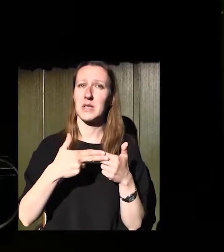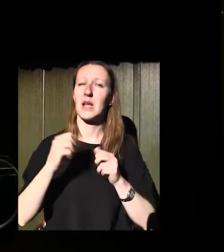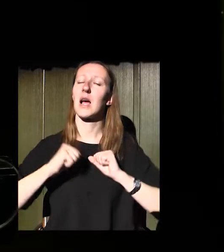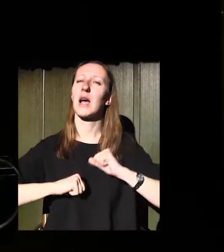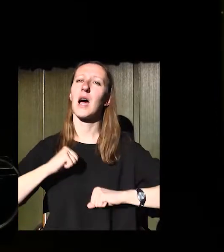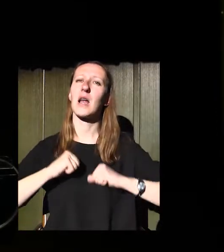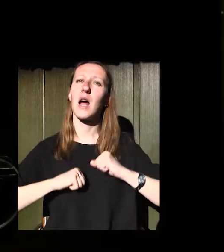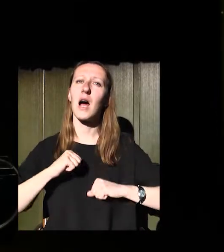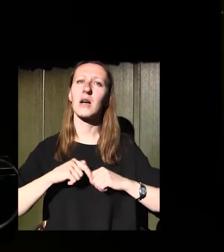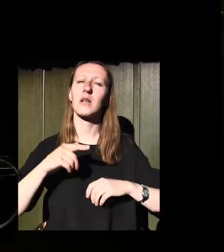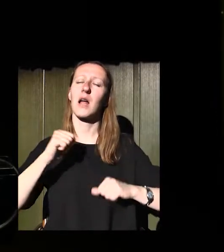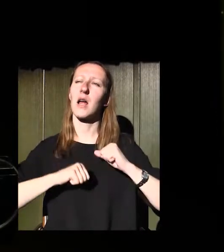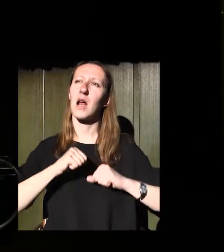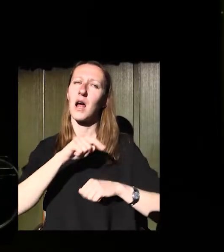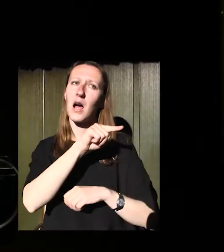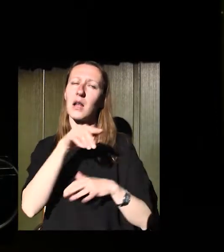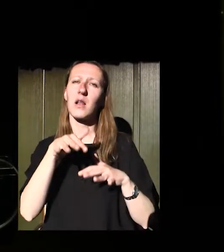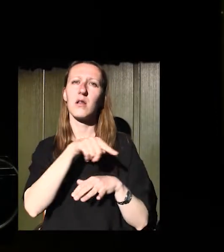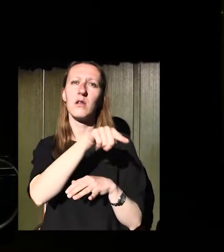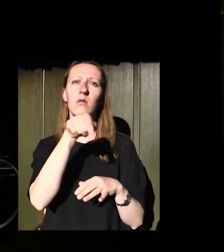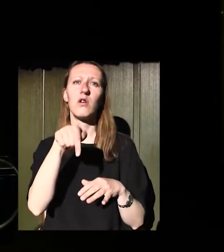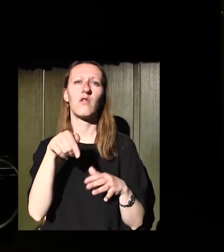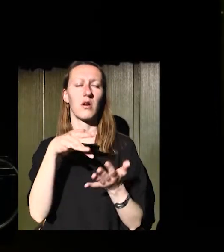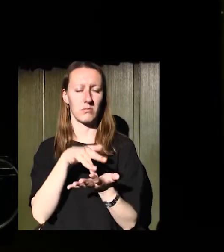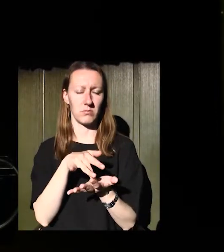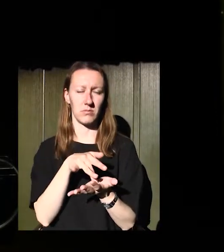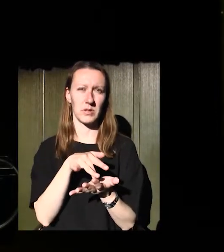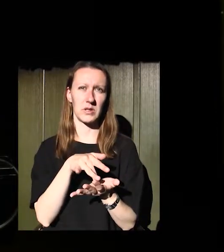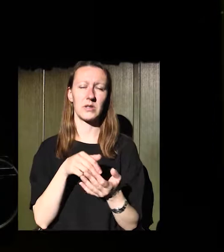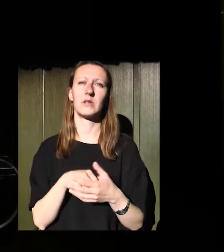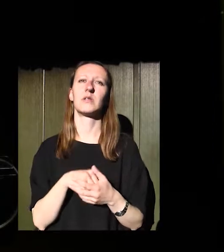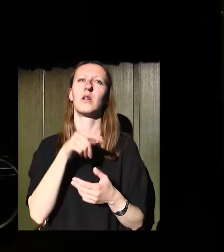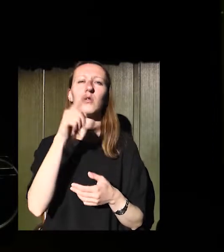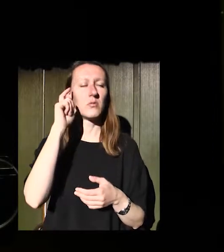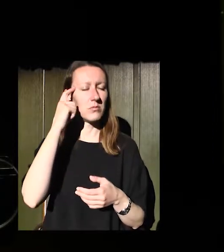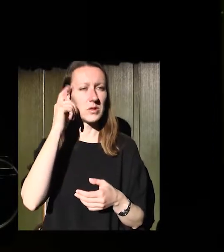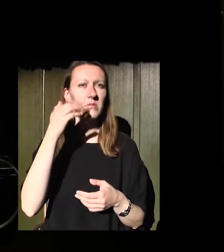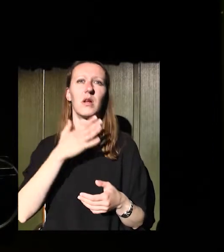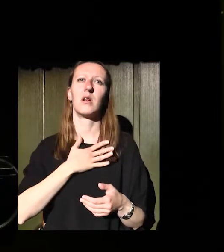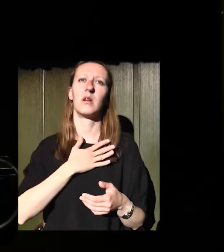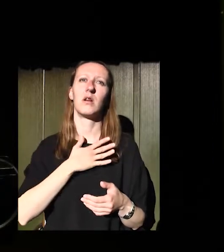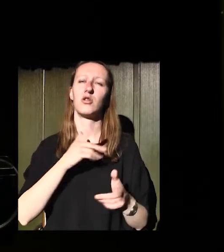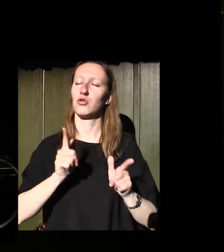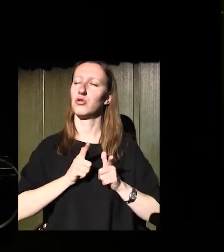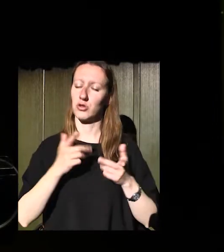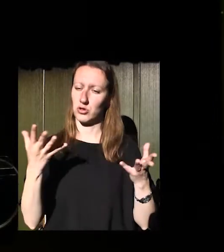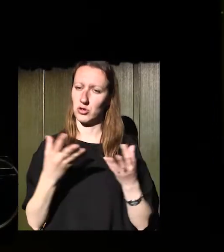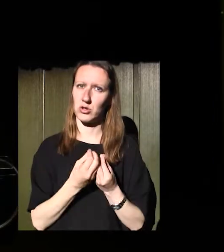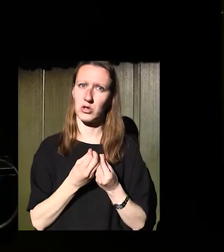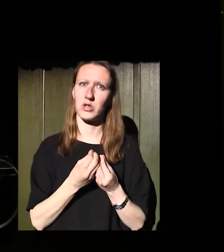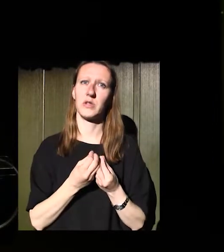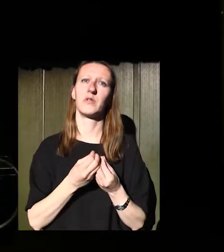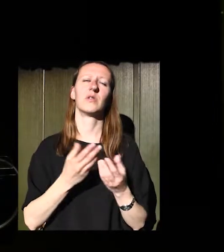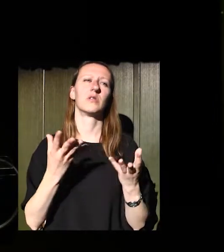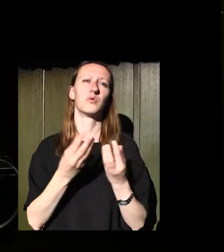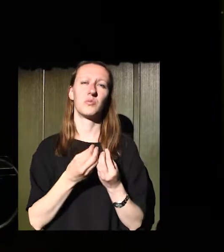prisutnim karakterom, karakternom crtom građana ovoga područja. Tu mislim na naš suživot, la